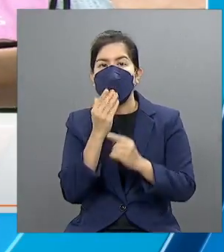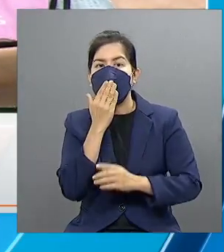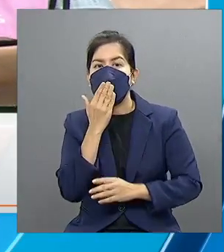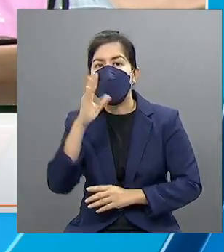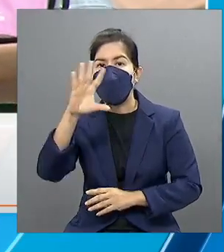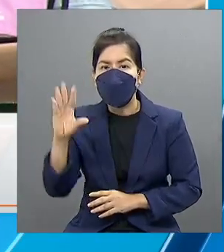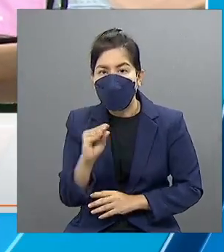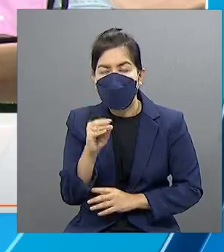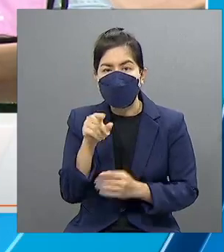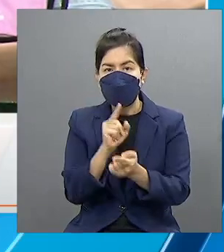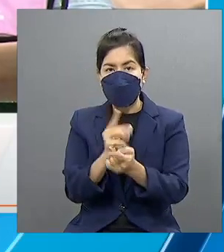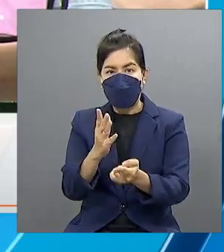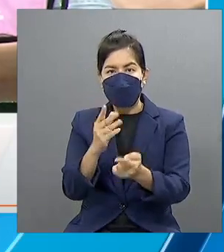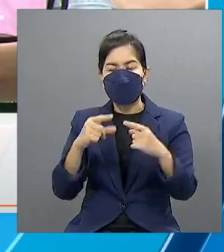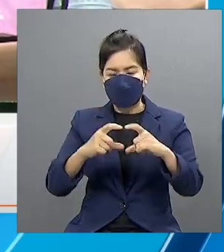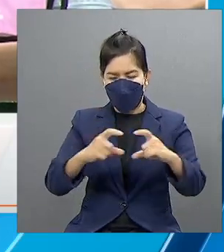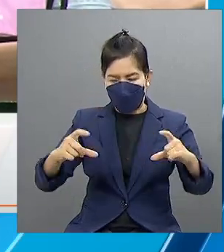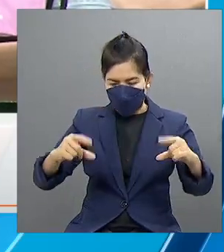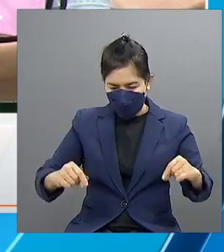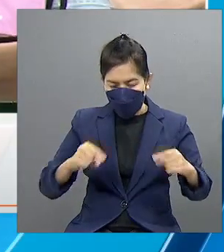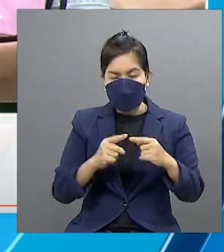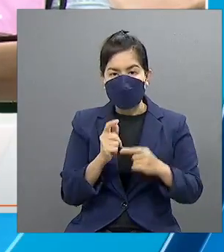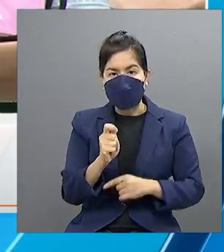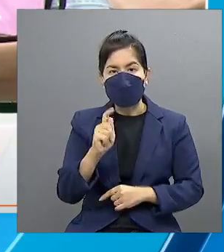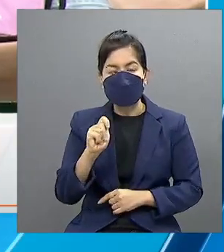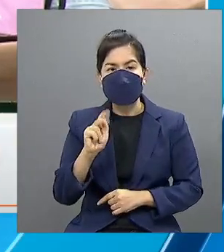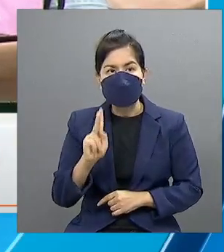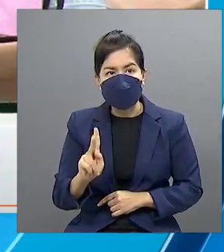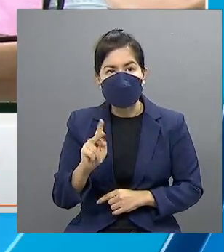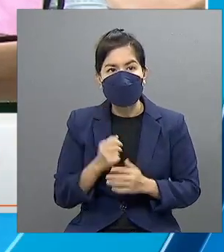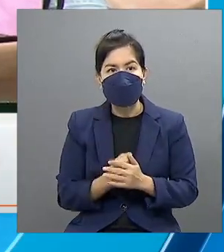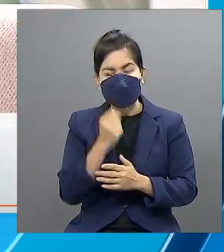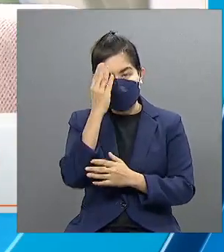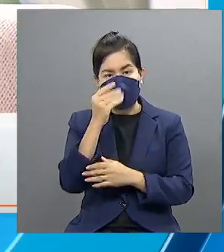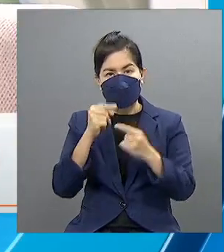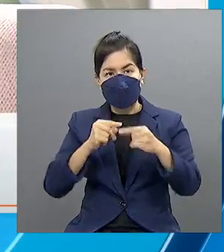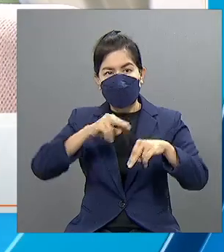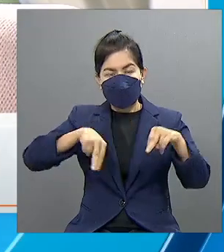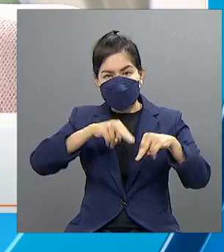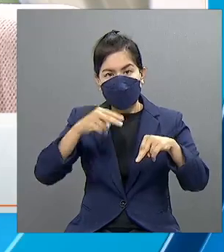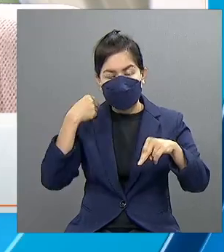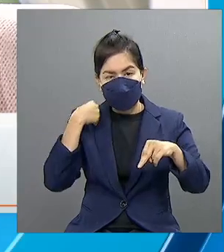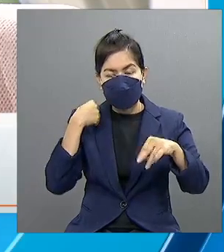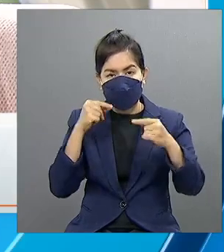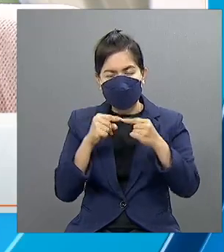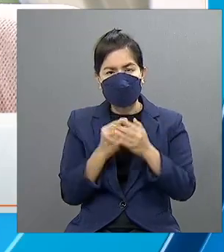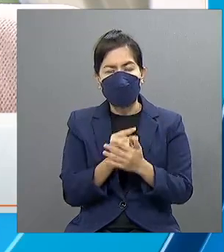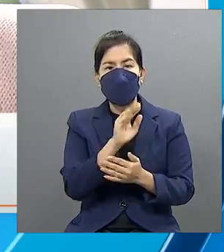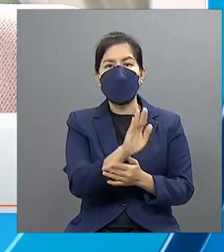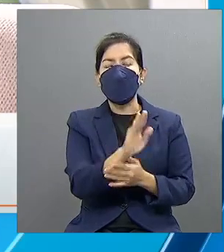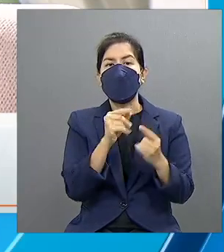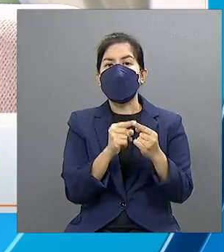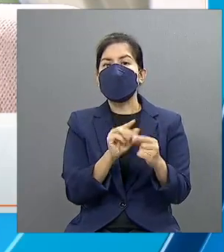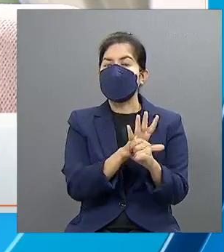ชุดตรวจเองนะคะว่าเรายังสามารถใช้ในการตรวจ ATK ในการหาเชื้อได้ไหมคะทั้งในส่งของแบบ swab แล้วก็น้ำลายค่ะ